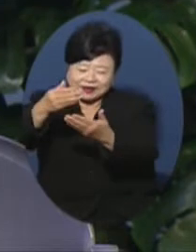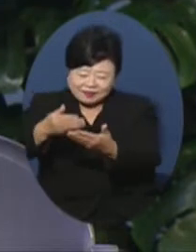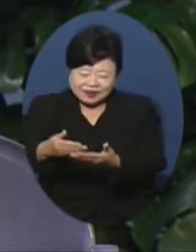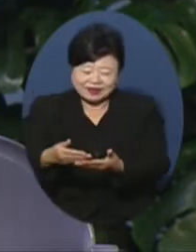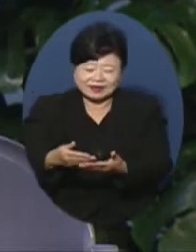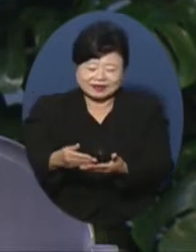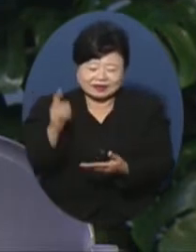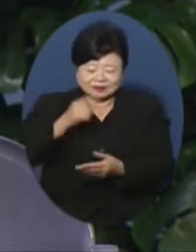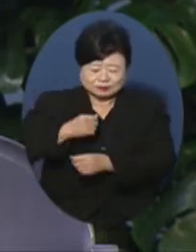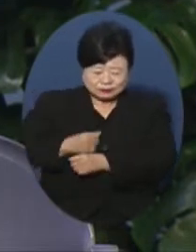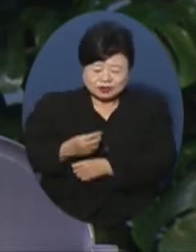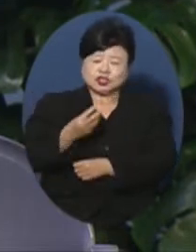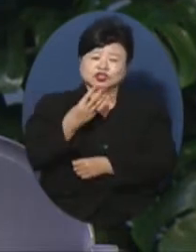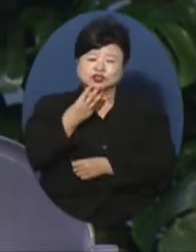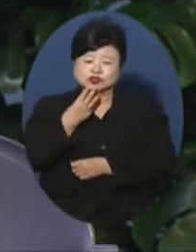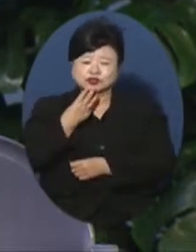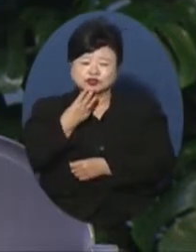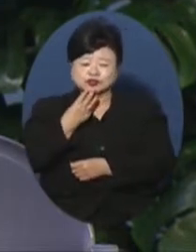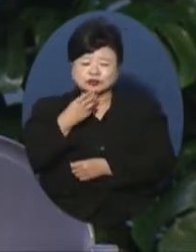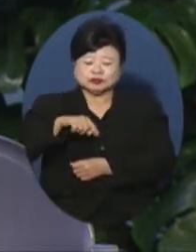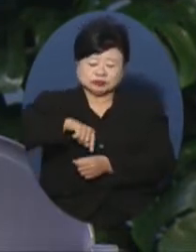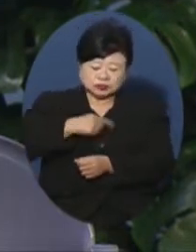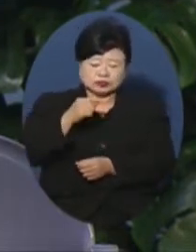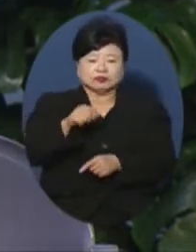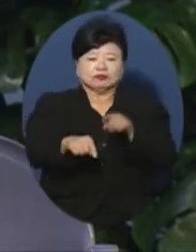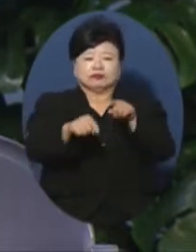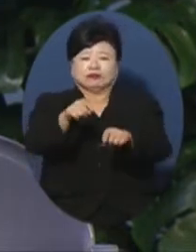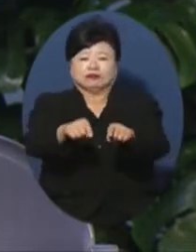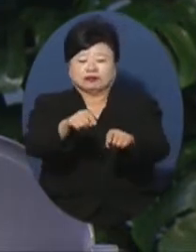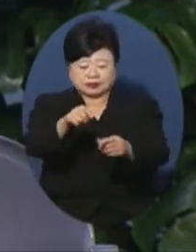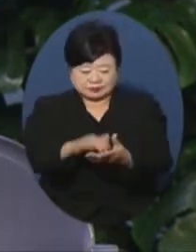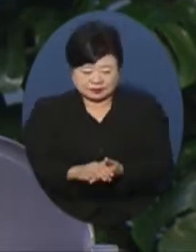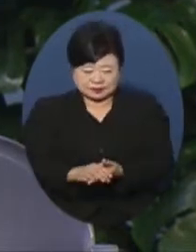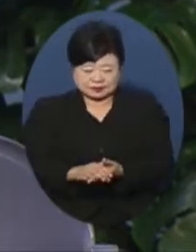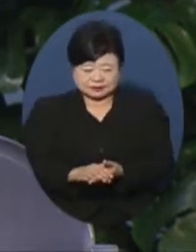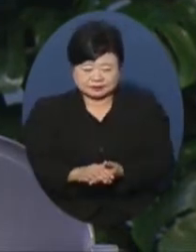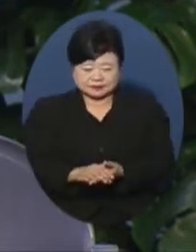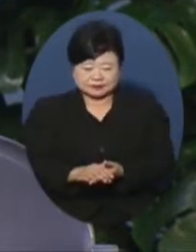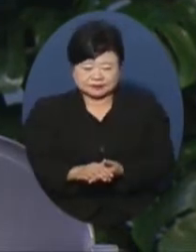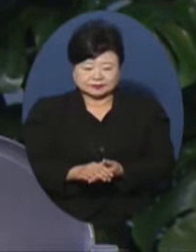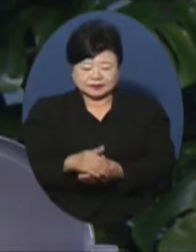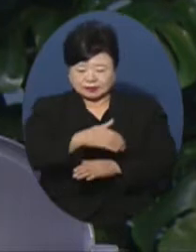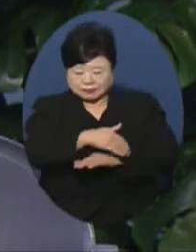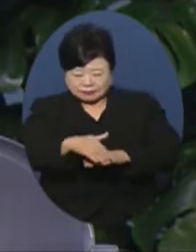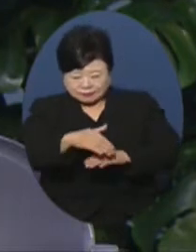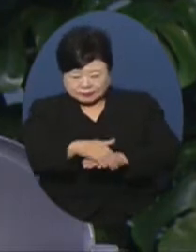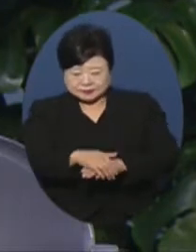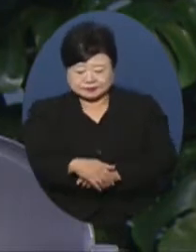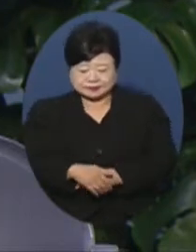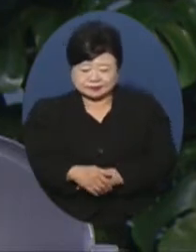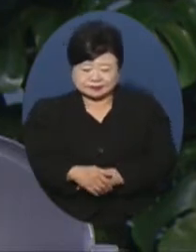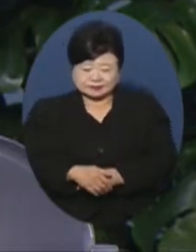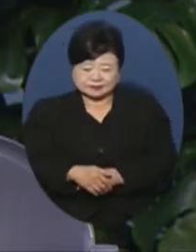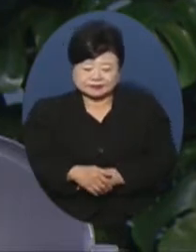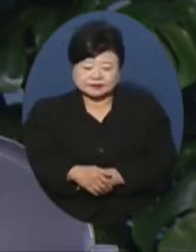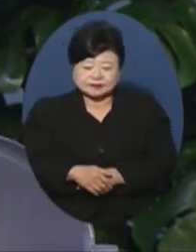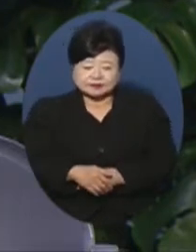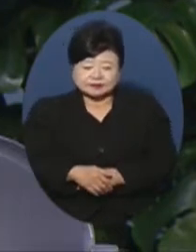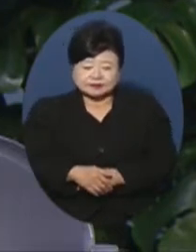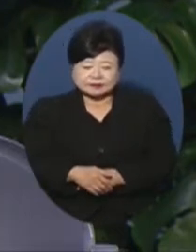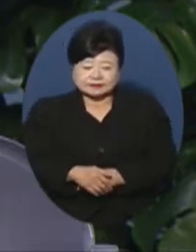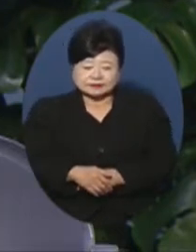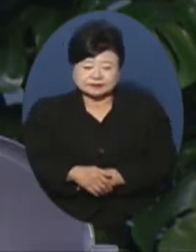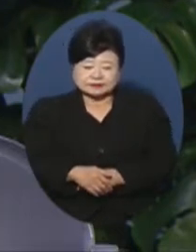받아서 적군의 수도로 제 발로 걸어 들어갔으니 하나님 계획이 얼마나 놀랍습니까?